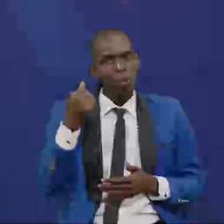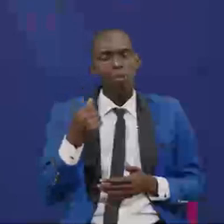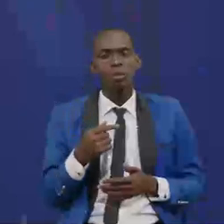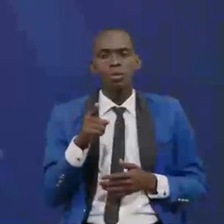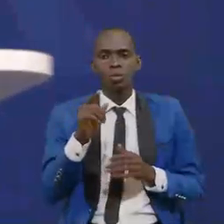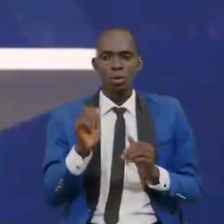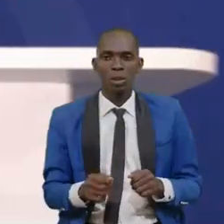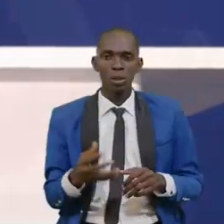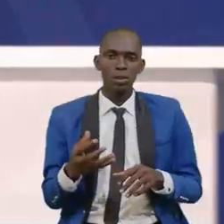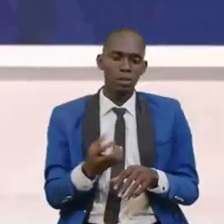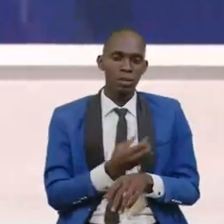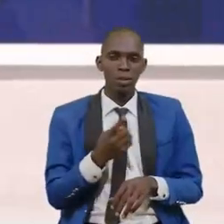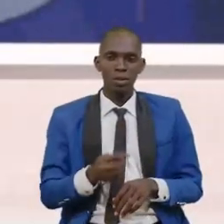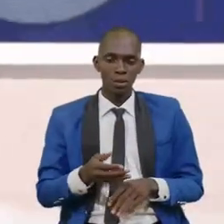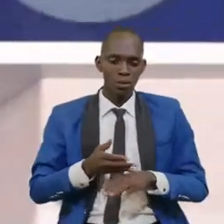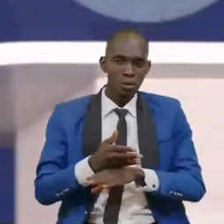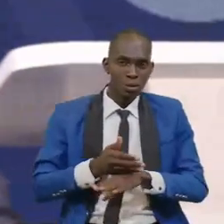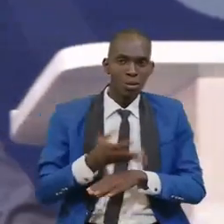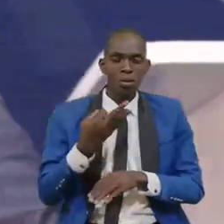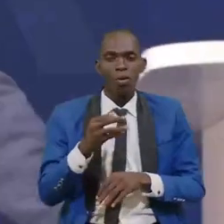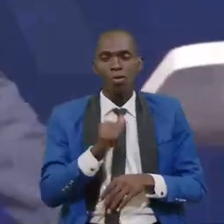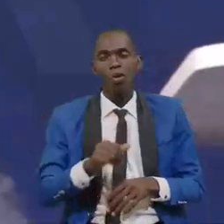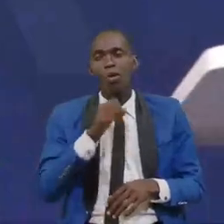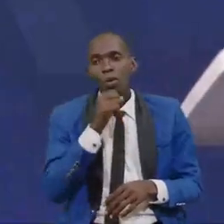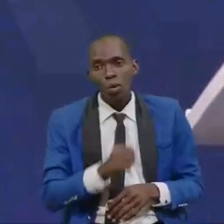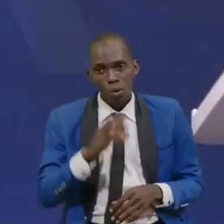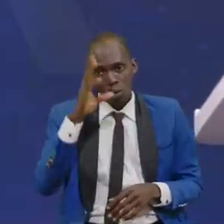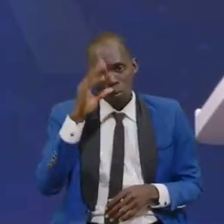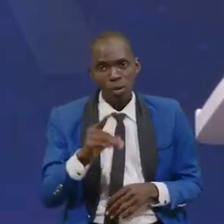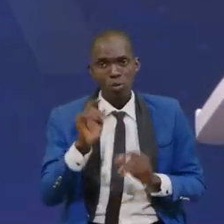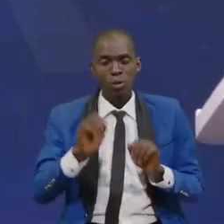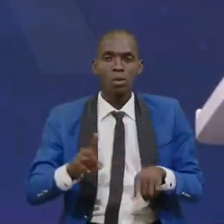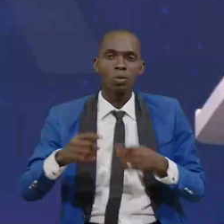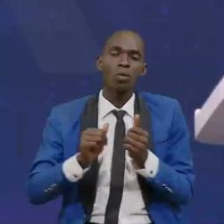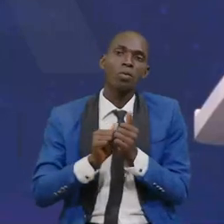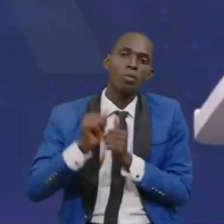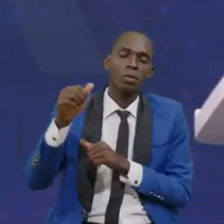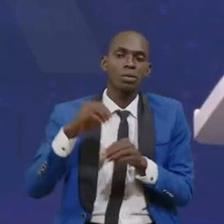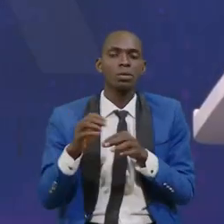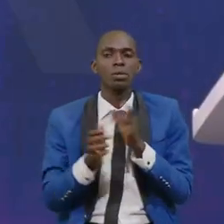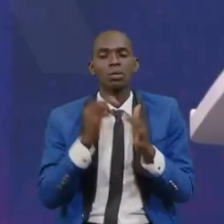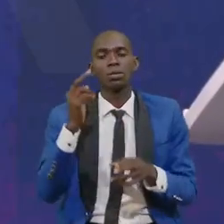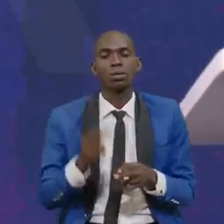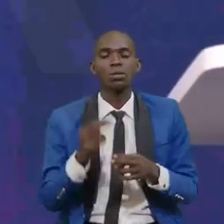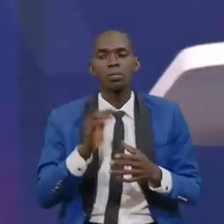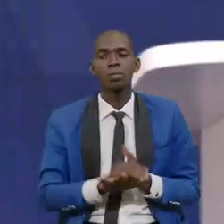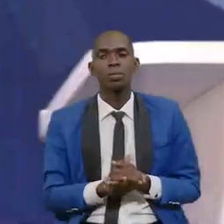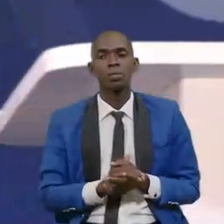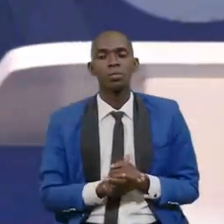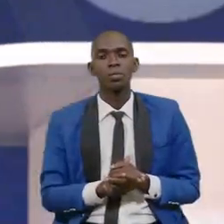vous pouvez prendre le bâton d'un vieux et utiliser ça et aller plus loin au nom de Jésus.